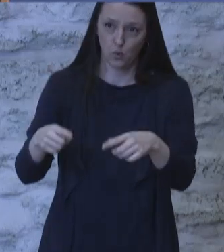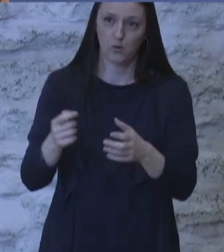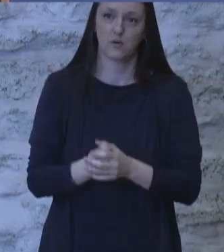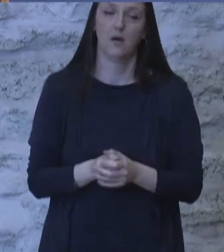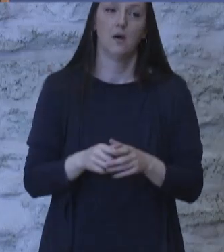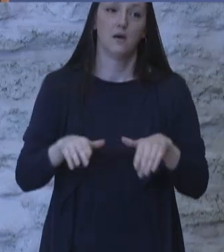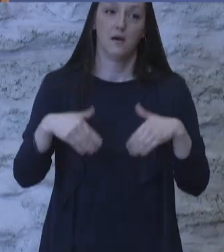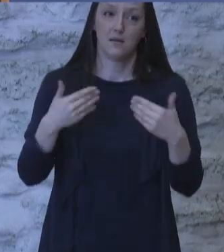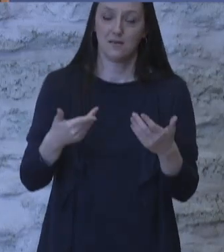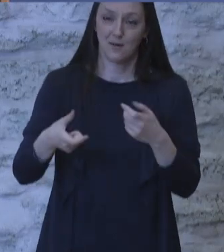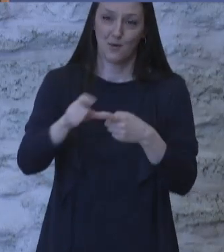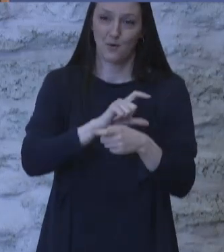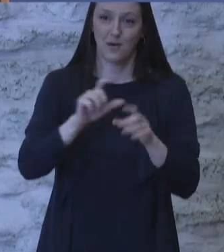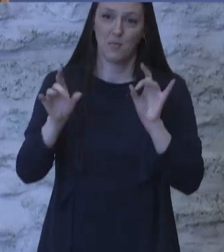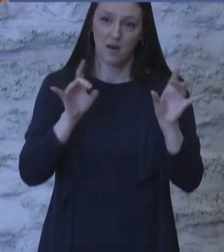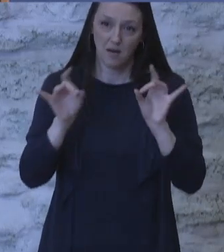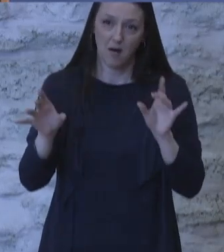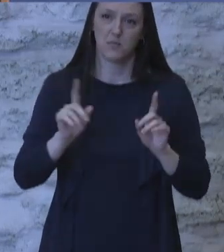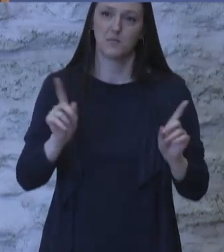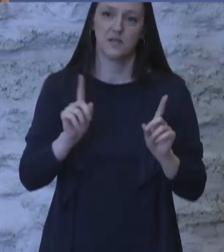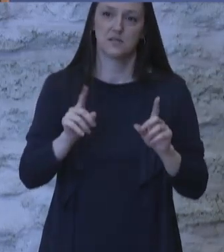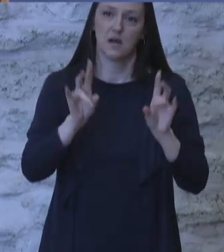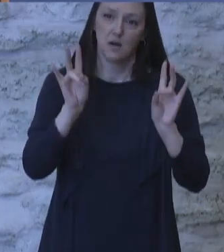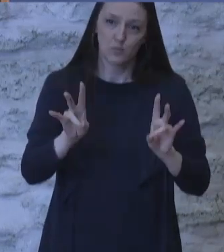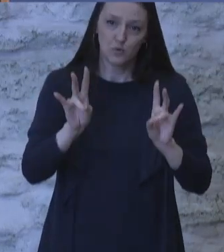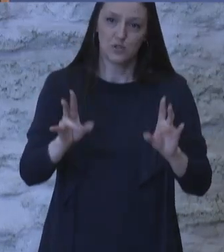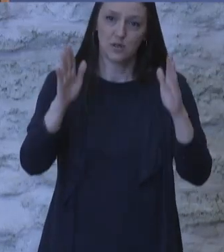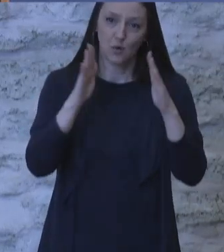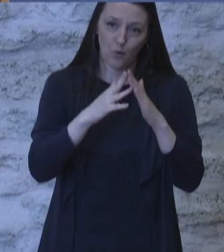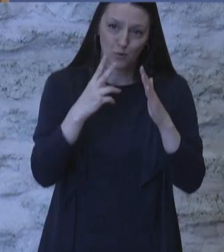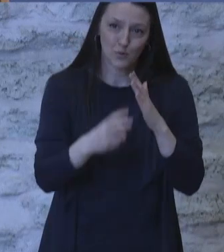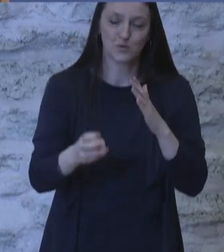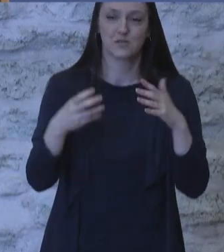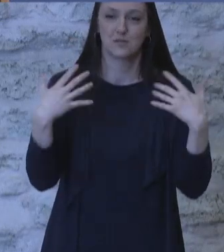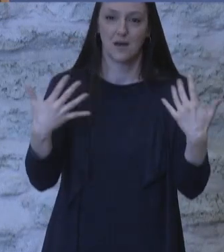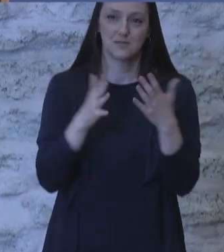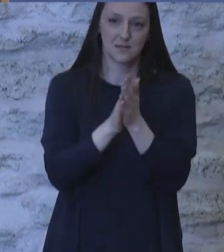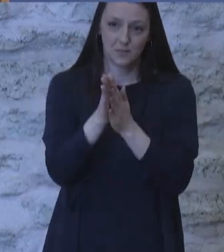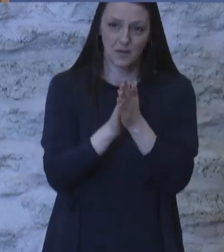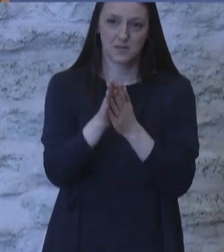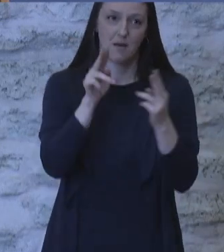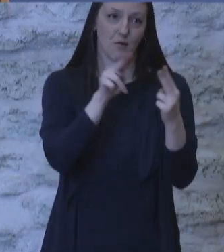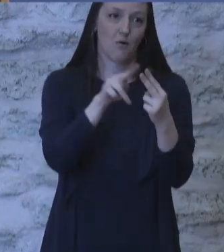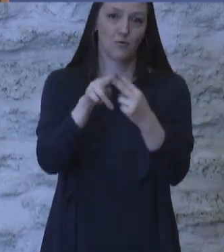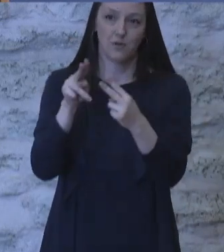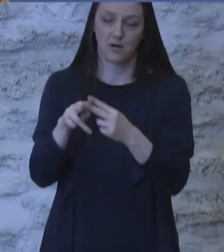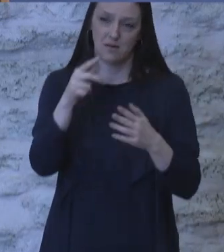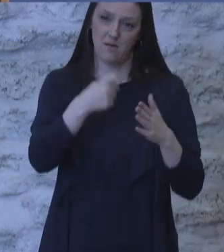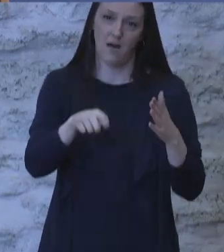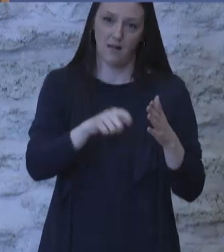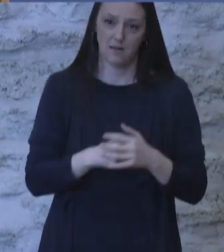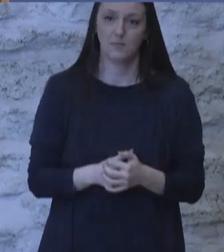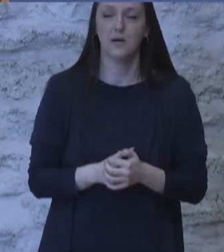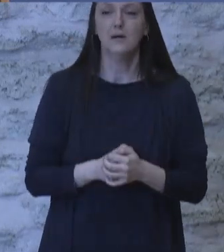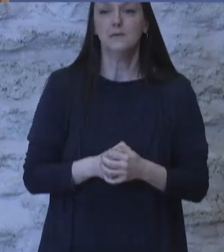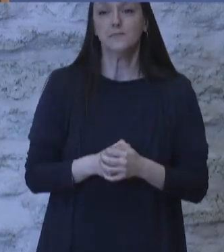välja, püsikodus, pese käsi, väldi lähikontakte, et eks te natuke aitab ka ajakirjandussektorit. Ma vabandan, et ma üle